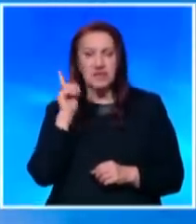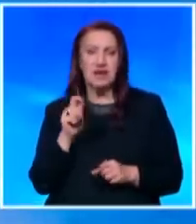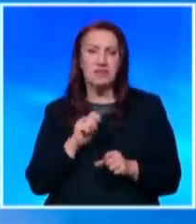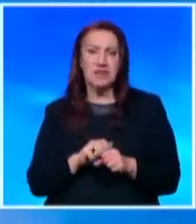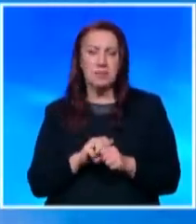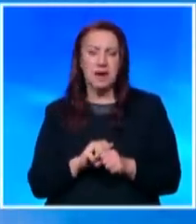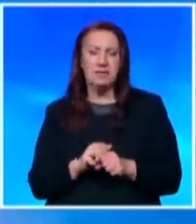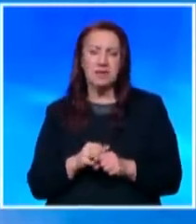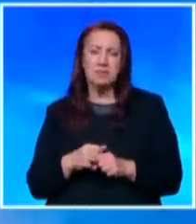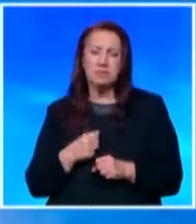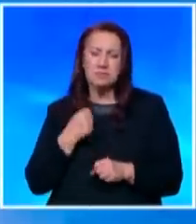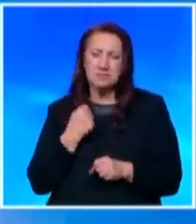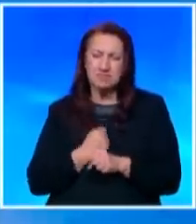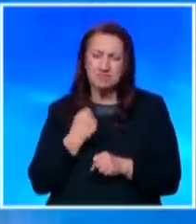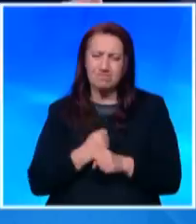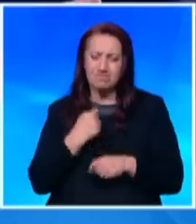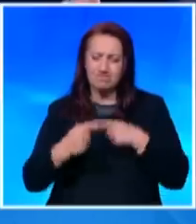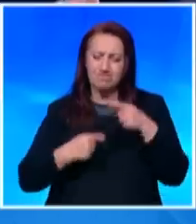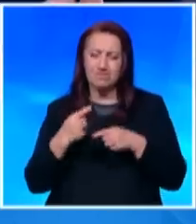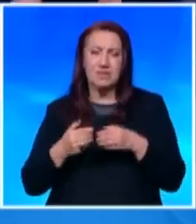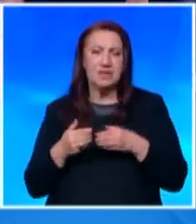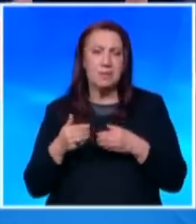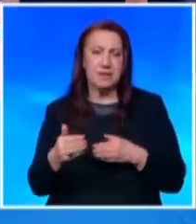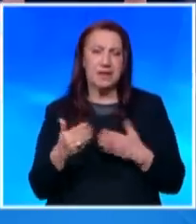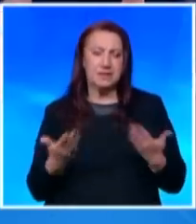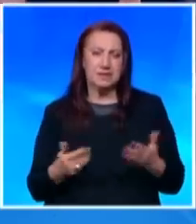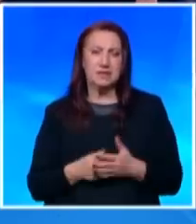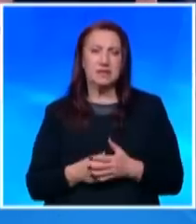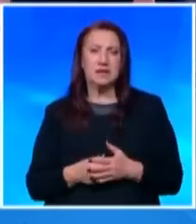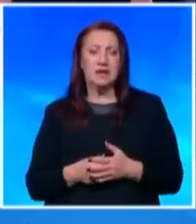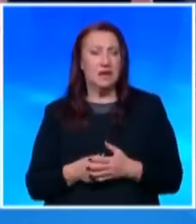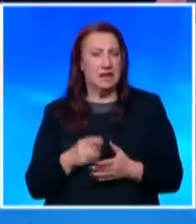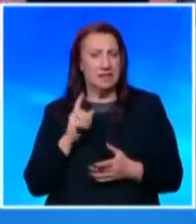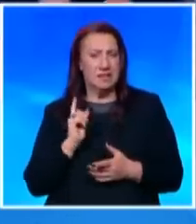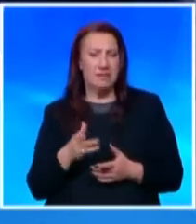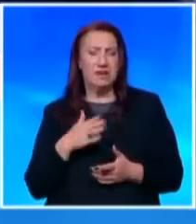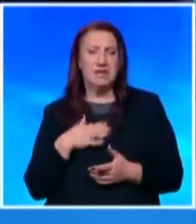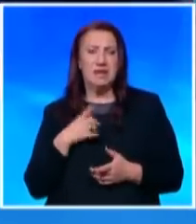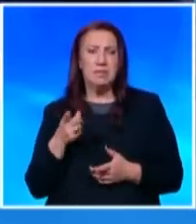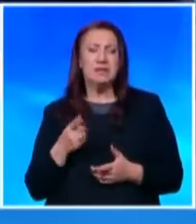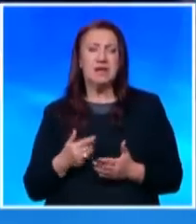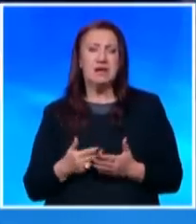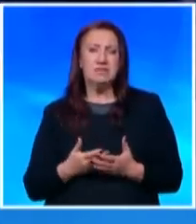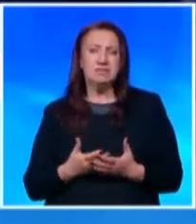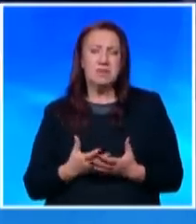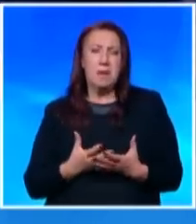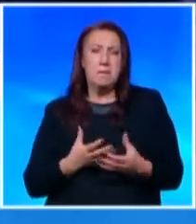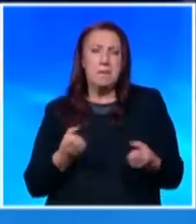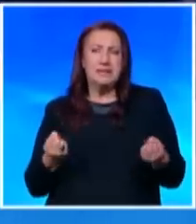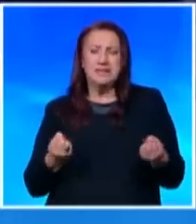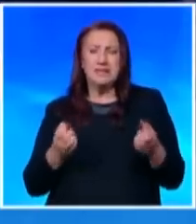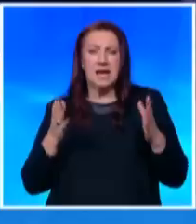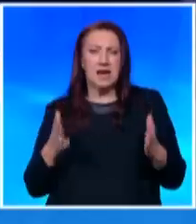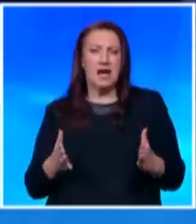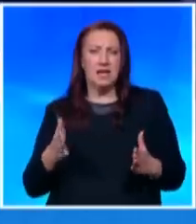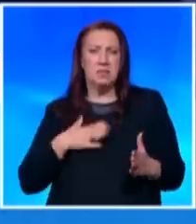крачки напред. Изобщо дали такава фигура трябва да съществува един безкрайно властен човек. Главен прокурор, говорим за главен прокурор.